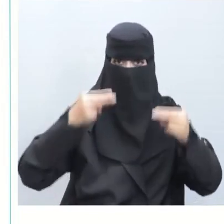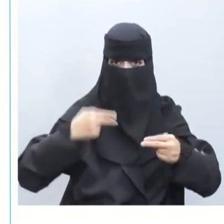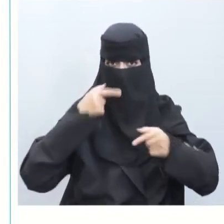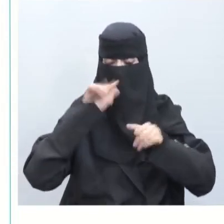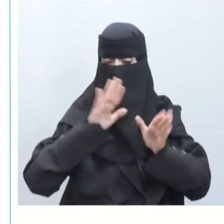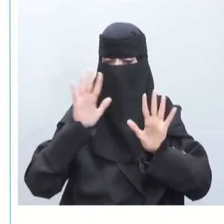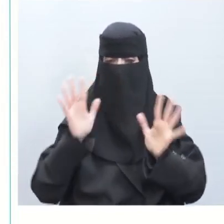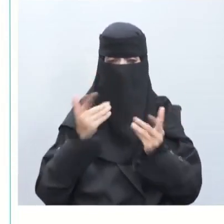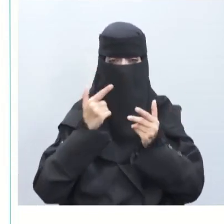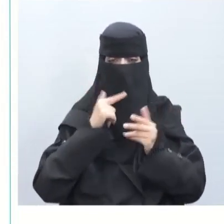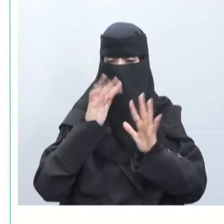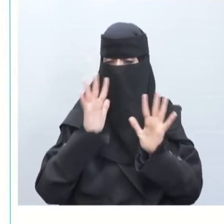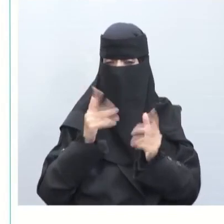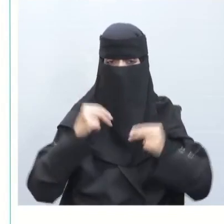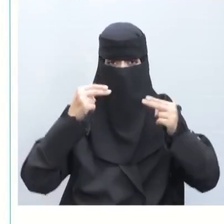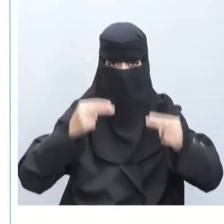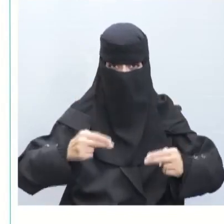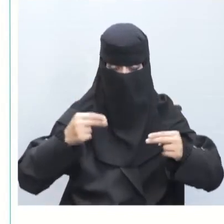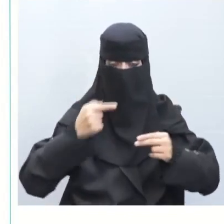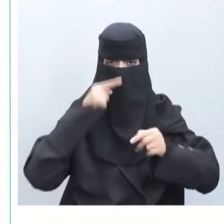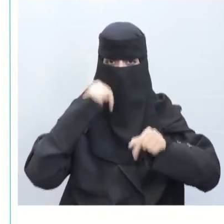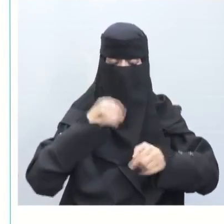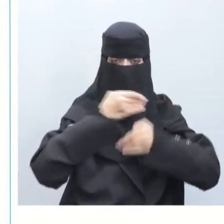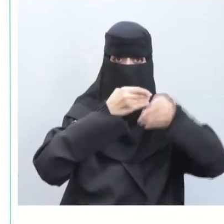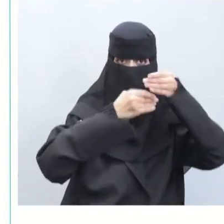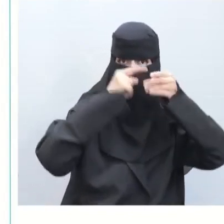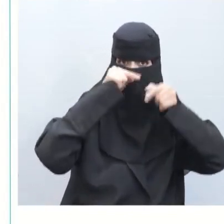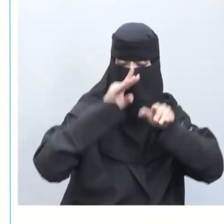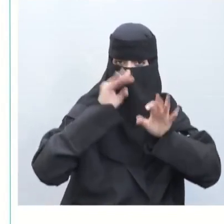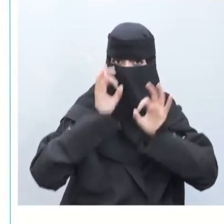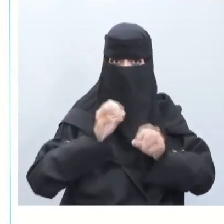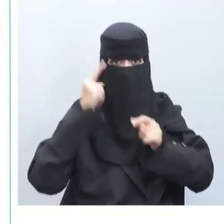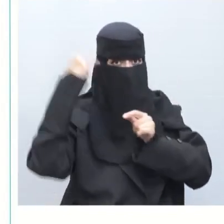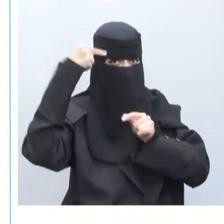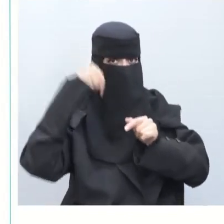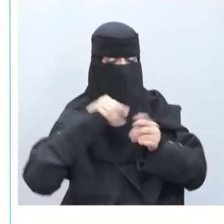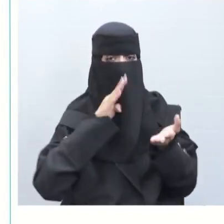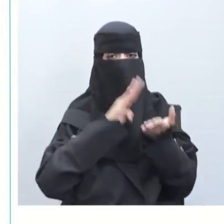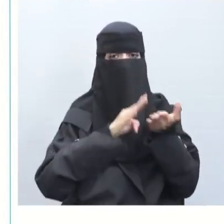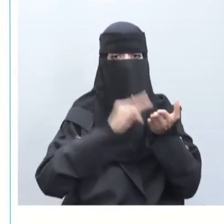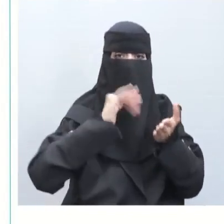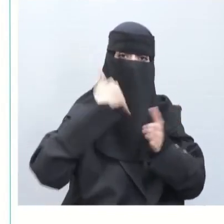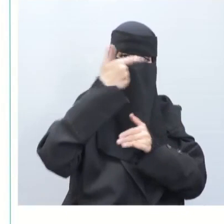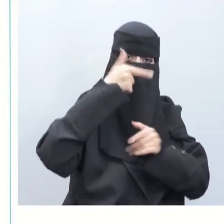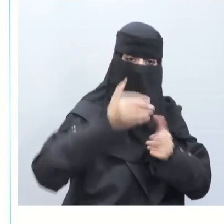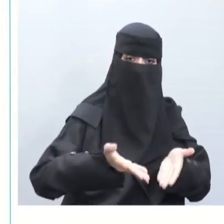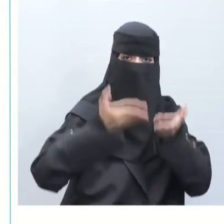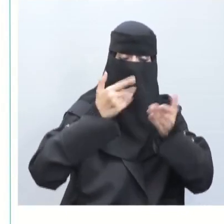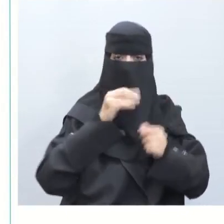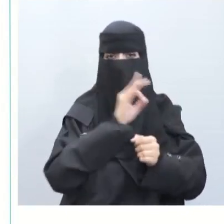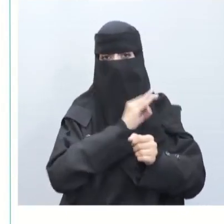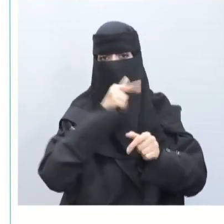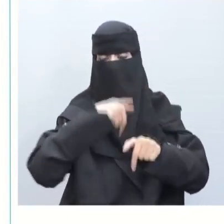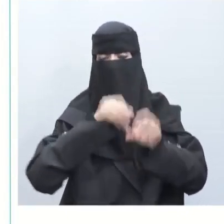تستمر او تنشا قد يكون لها مخاطر من انشائها او تاثيراتها على المجتمع او